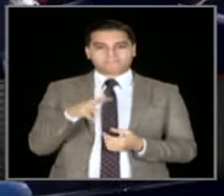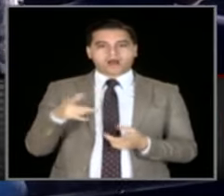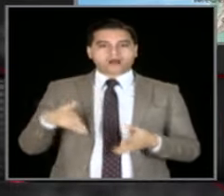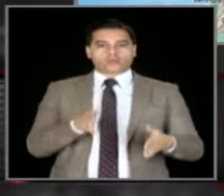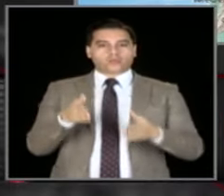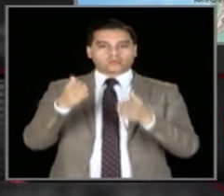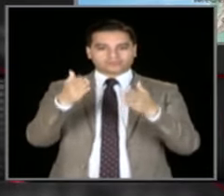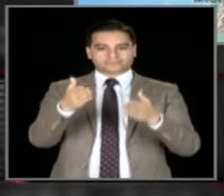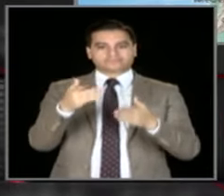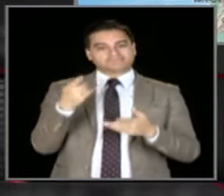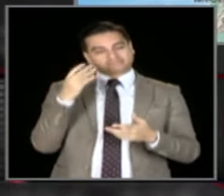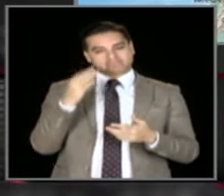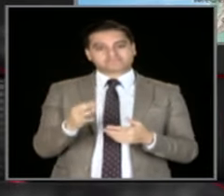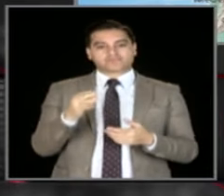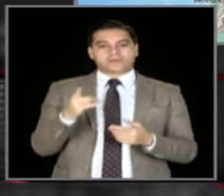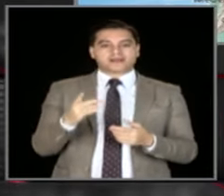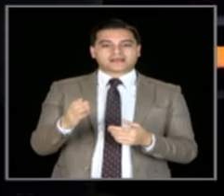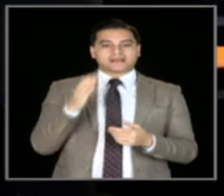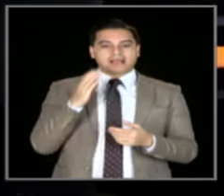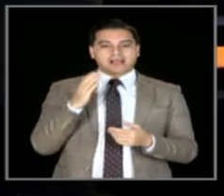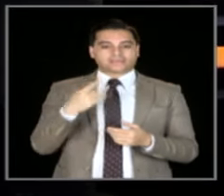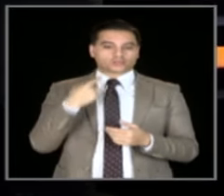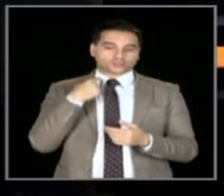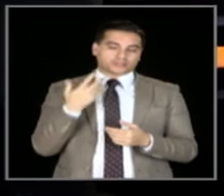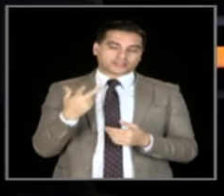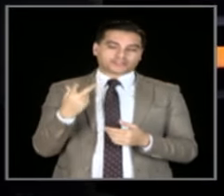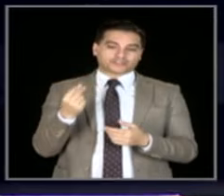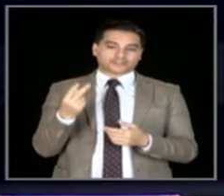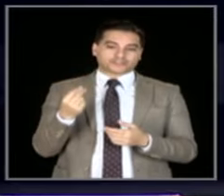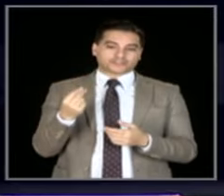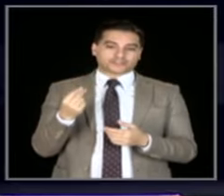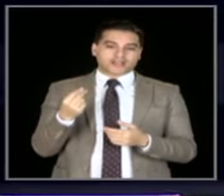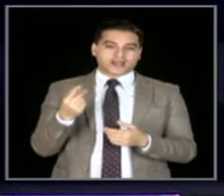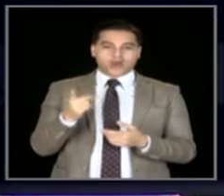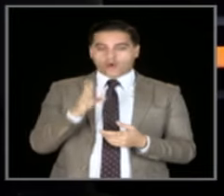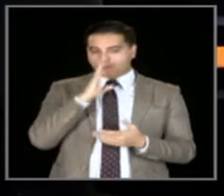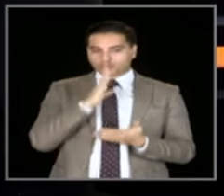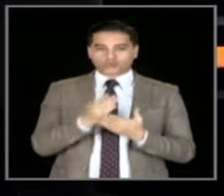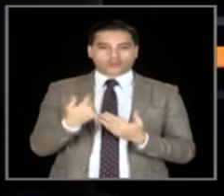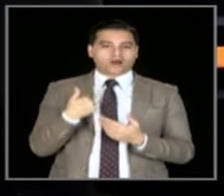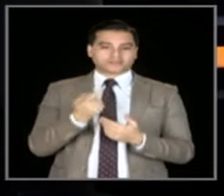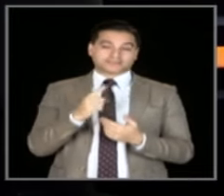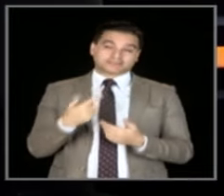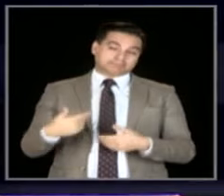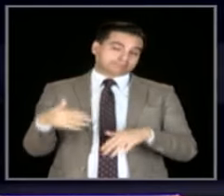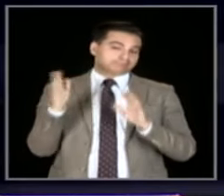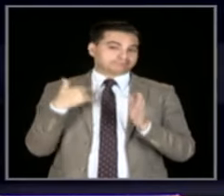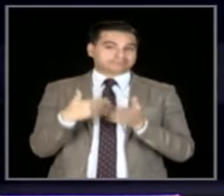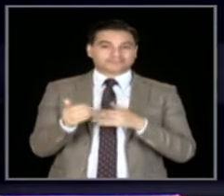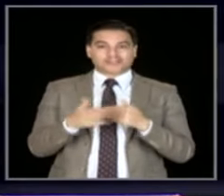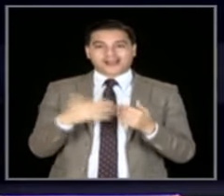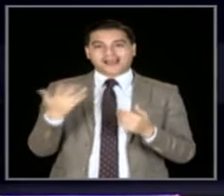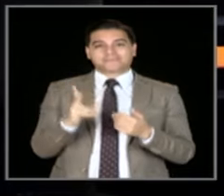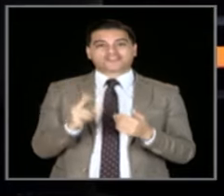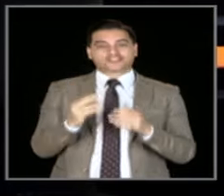10 نقاط لجامعة القاهرة، وكانوا ممكن يكونوا 20 نقطة، ولكن ميدو ما بيثقش فيا. النتيجة اتغيرت،